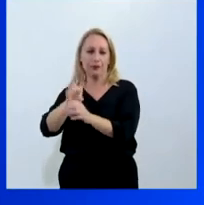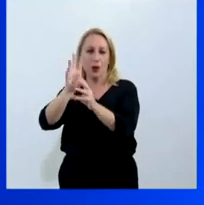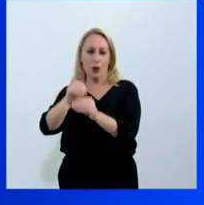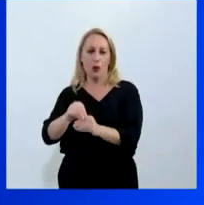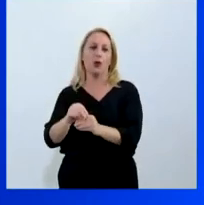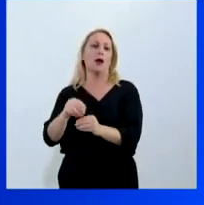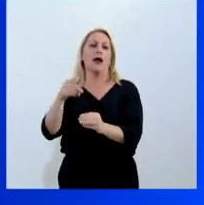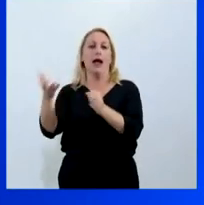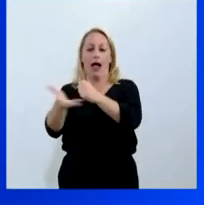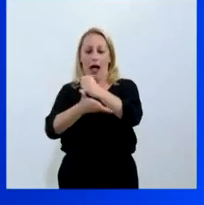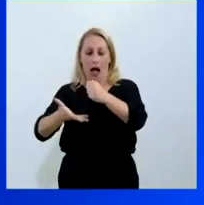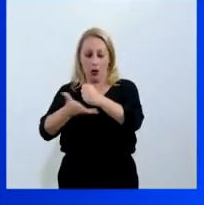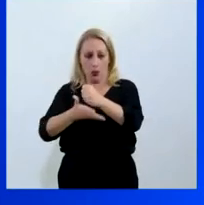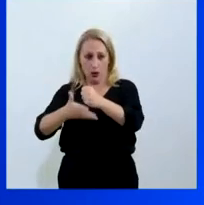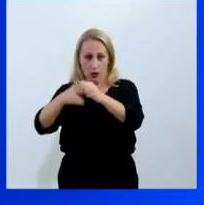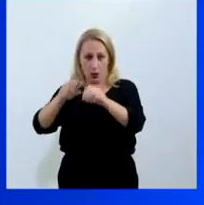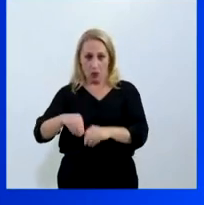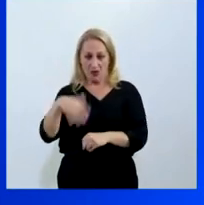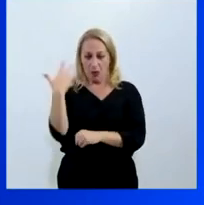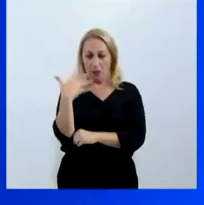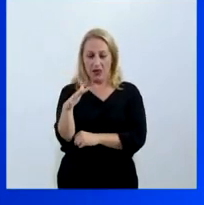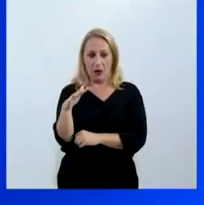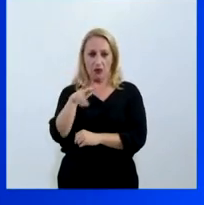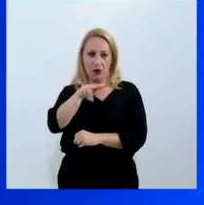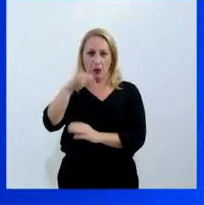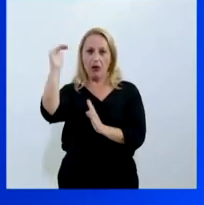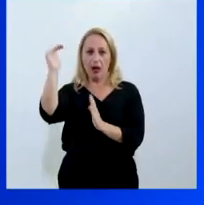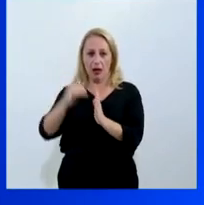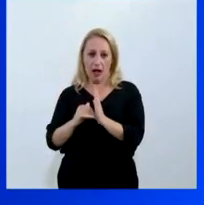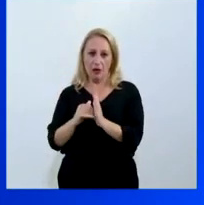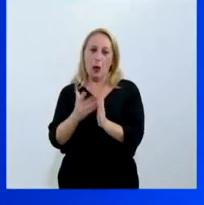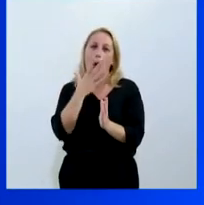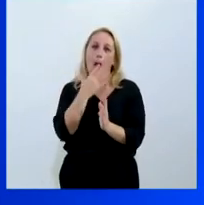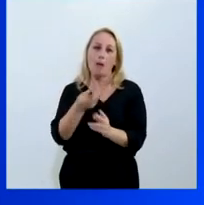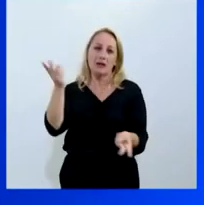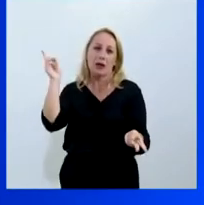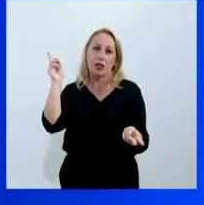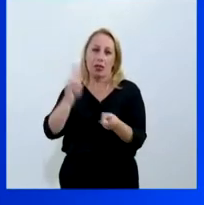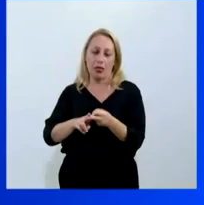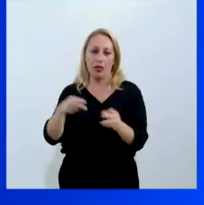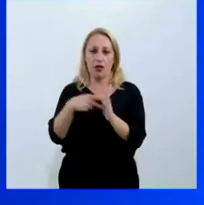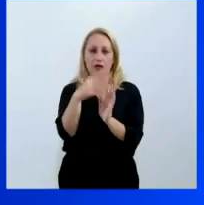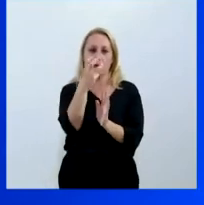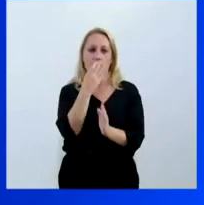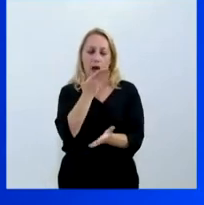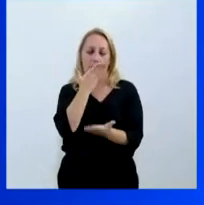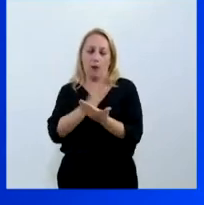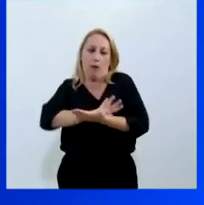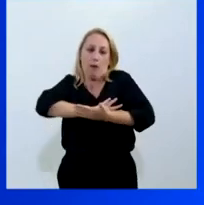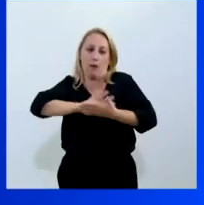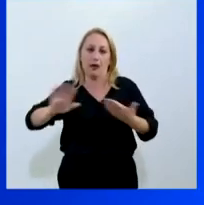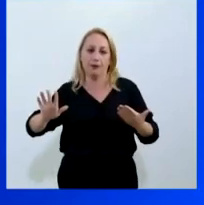μικρότερο, είναι κάτω από 500 εκατομμύρια. Είχε πρακτικά εξαντληθεί για το 2023. Ξεκινάει η ενεργοποίηση του